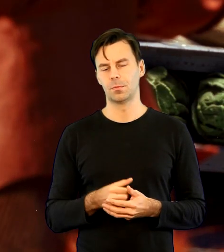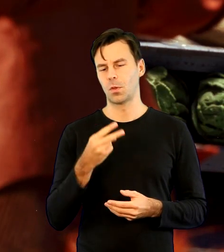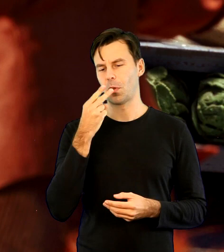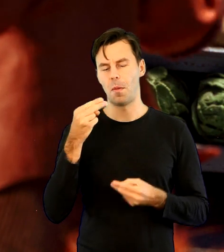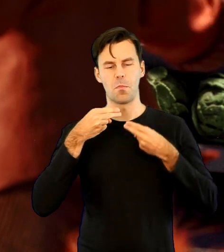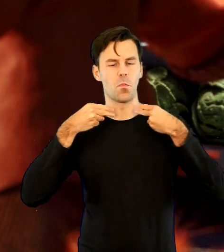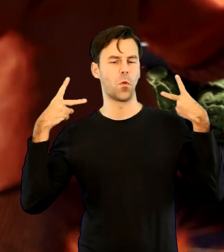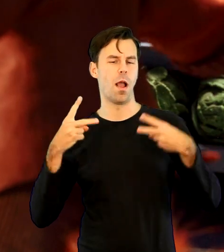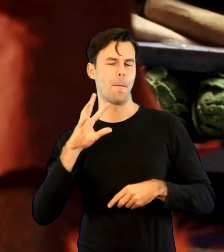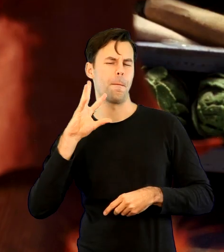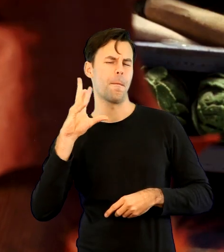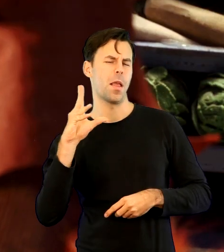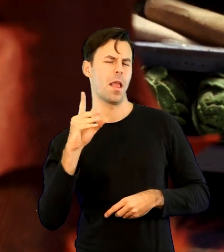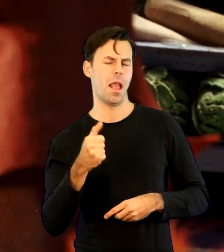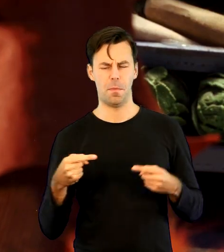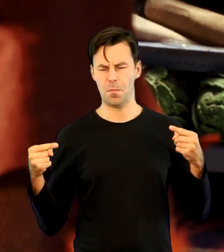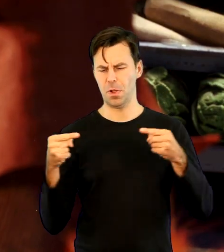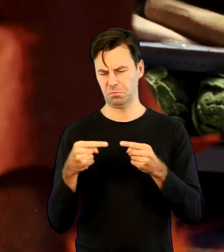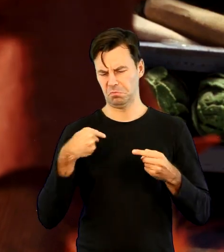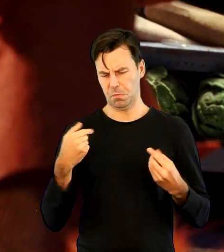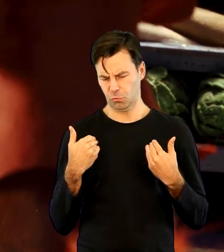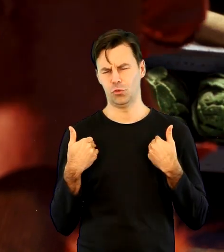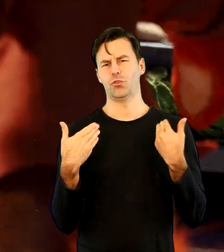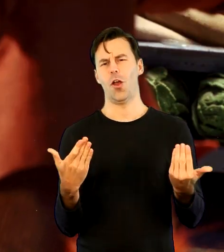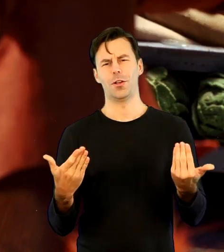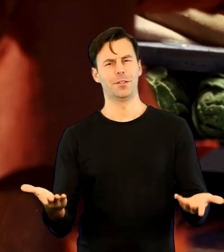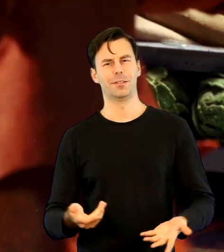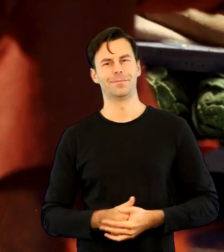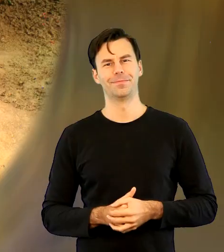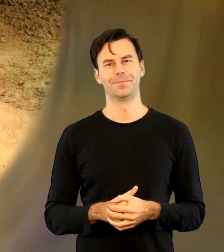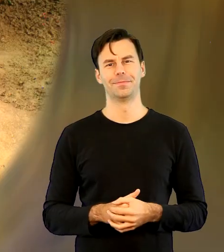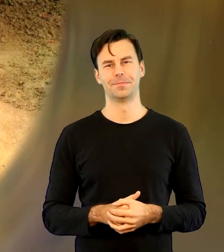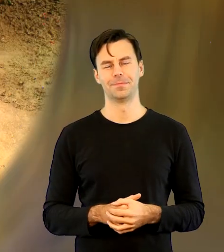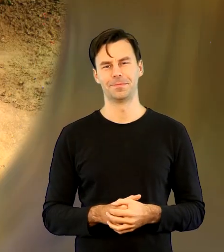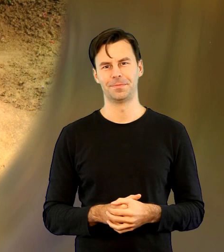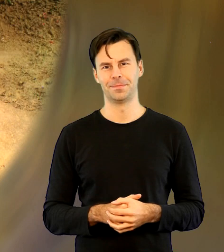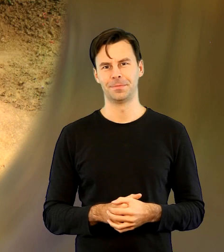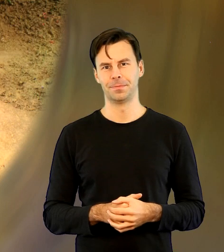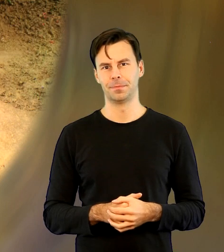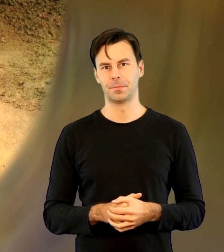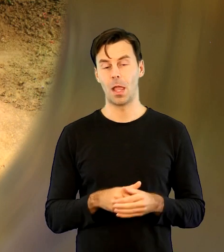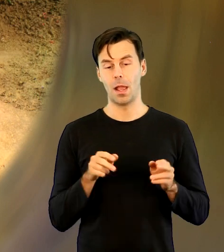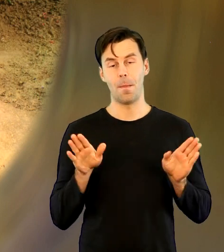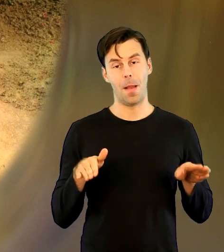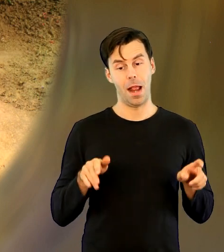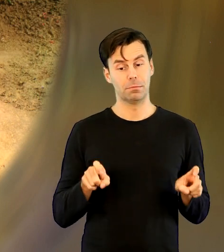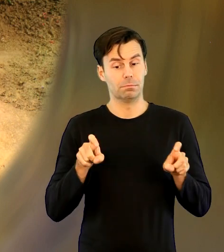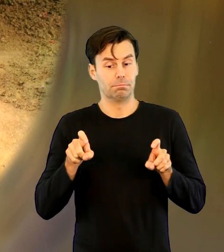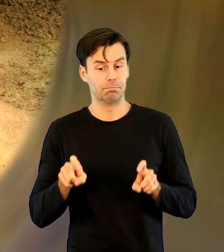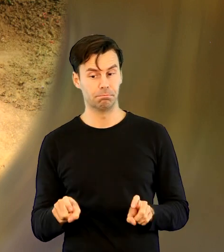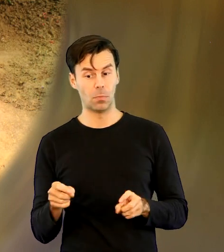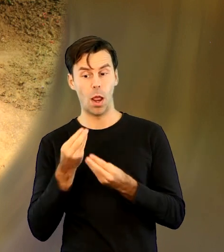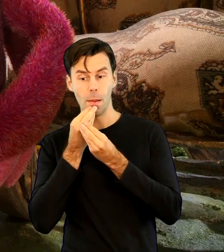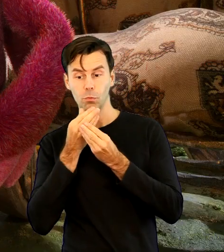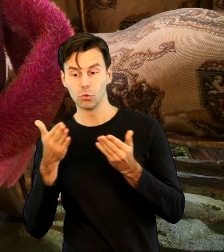Popatrz tylko na muchę. Piękna, ale jestem przystojny. Gdy nadleciała Madzia,